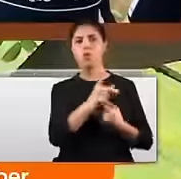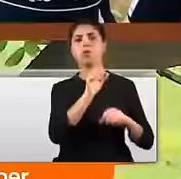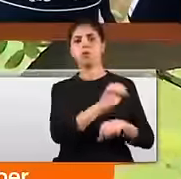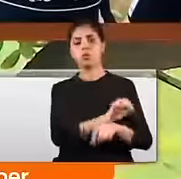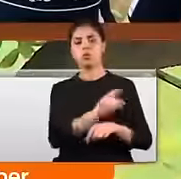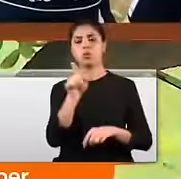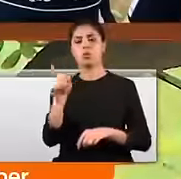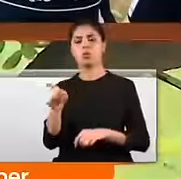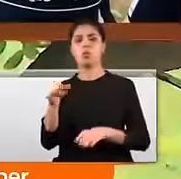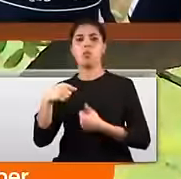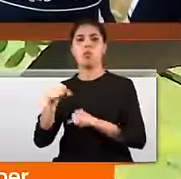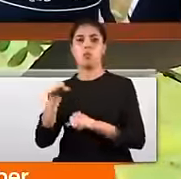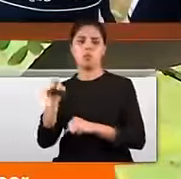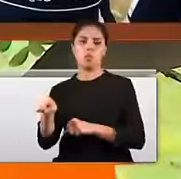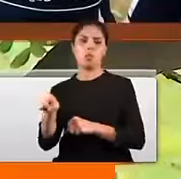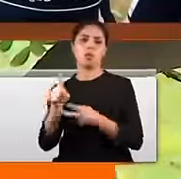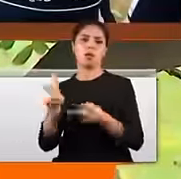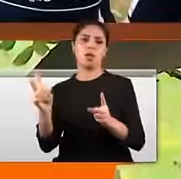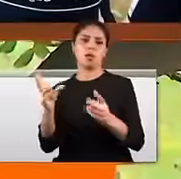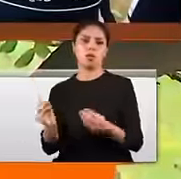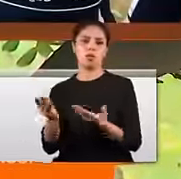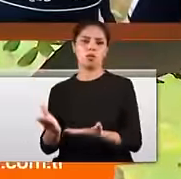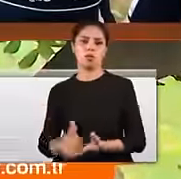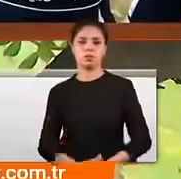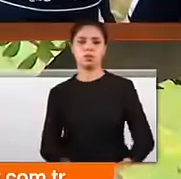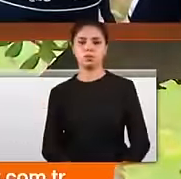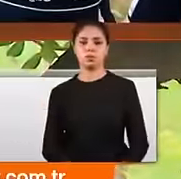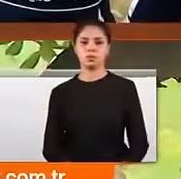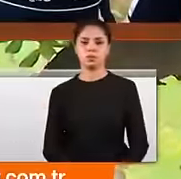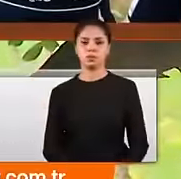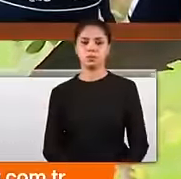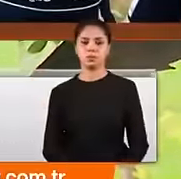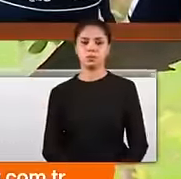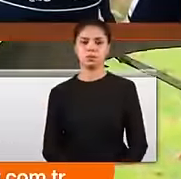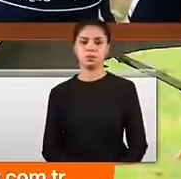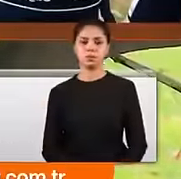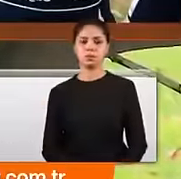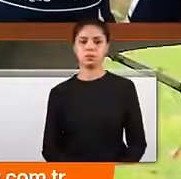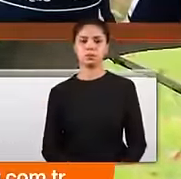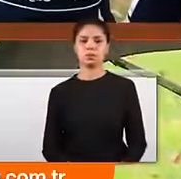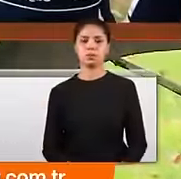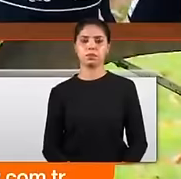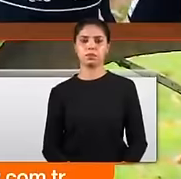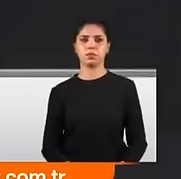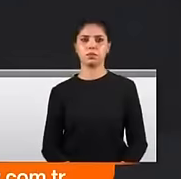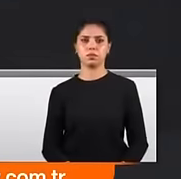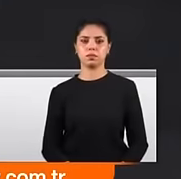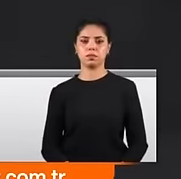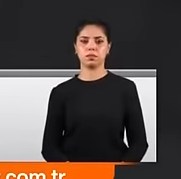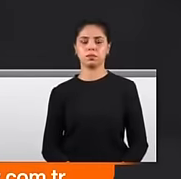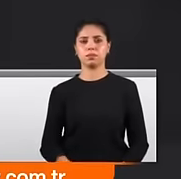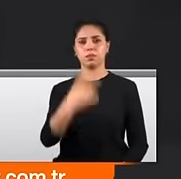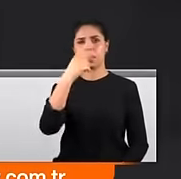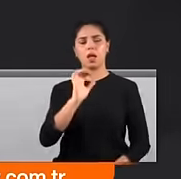Araç sürücüsünün cezaevinde olduğunu, diğer motor sürücüsünün serbest bırakıldığını biliyoruz. Lütfen bize ulaşın. Gözü